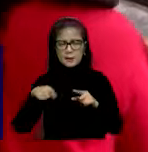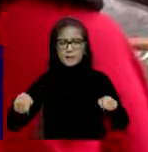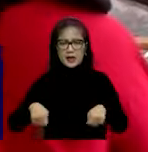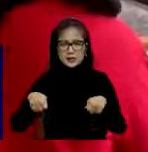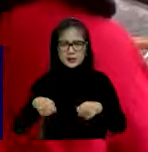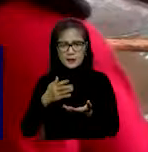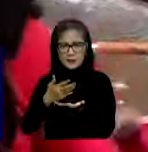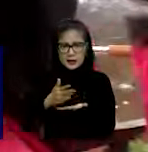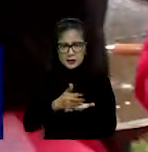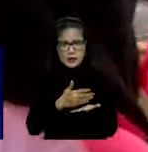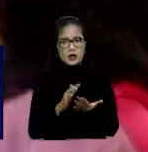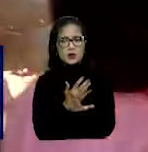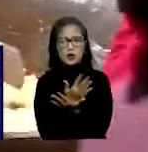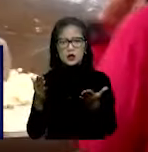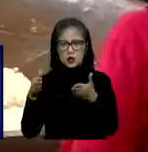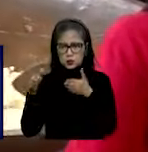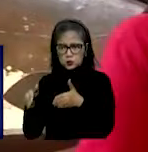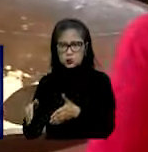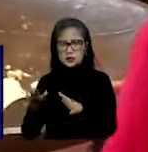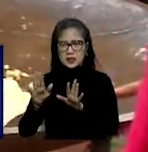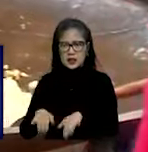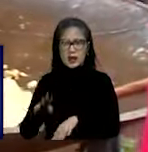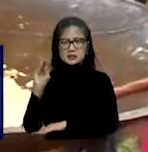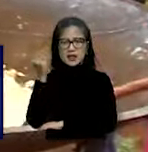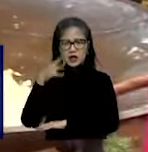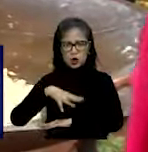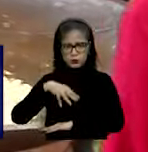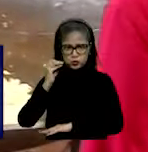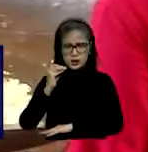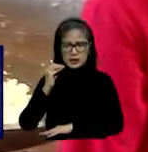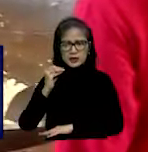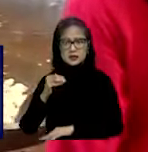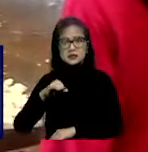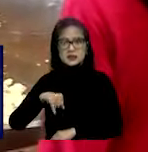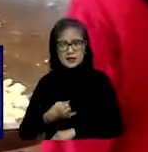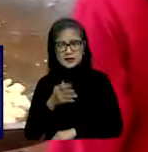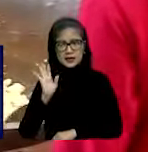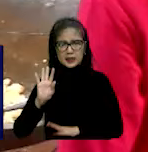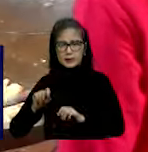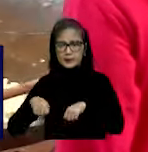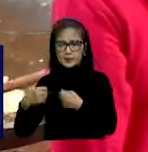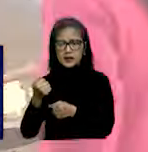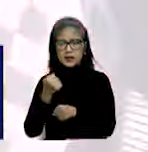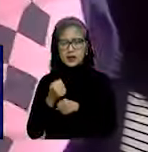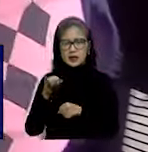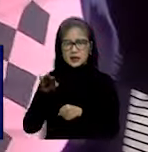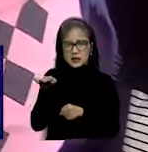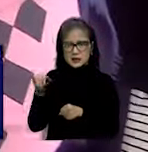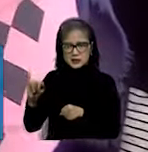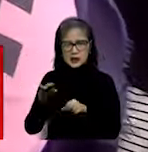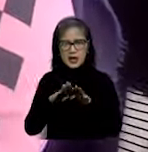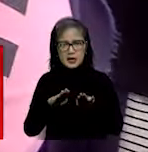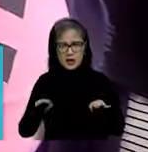kepada masyarakat, khususnya masyarakat di Jakarta Pusat, sehingga memberikan gizi kepada anak-anak. Dan